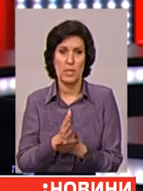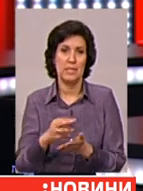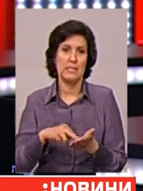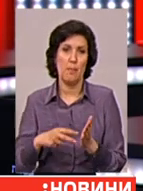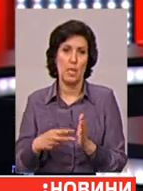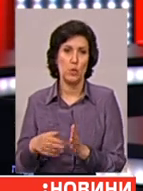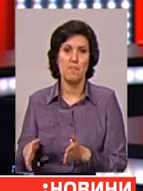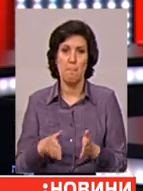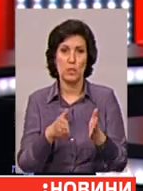запланованим маршрутом